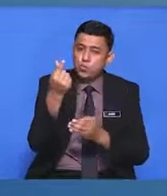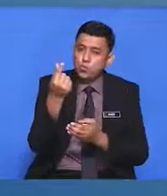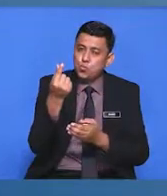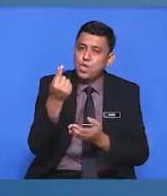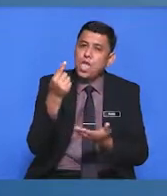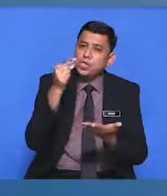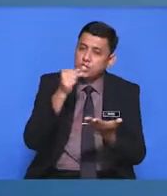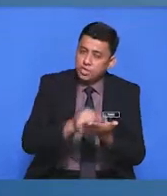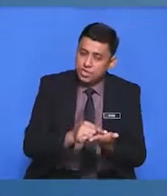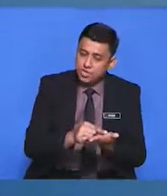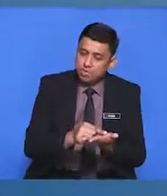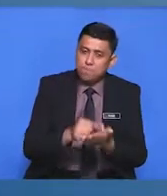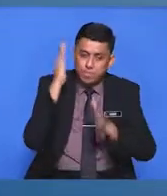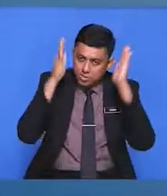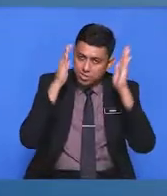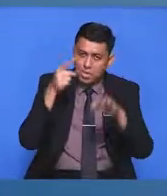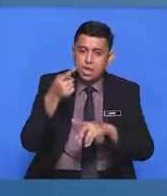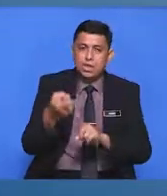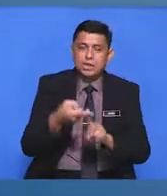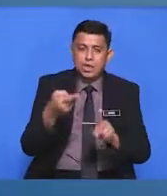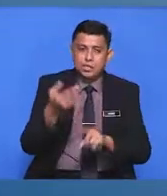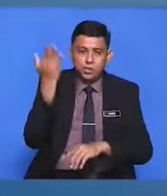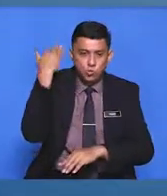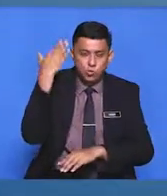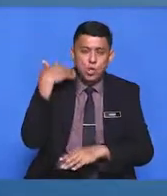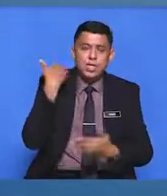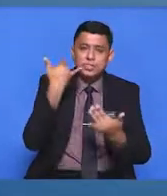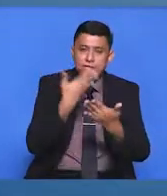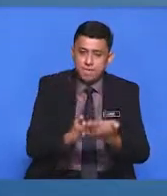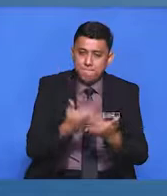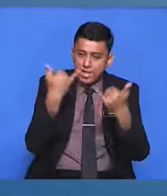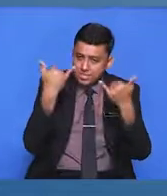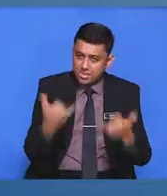sekarang dan duit shilling sebelum ini.